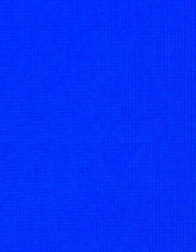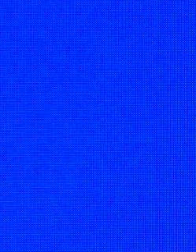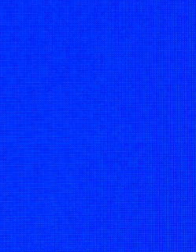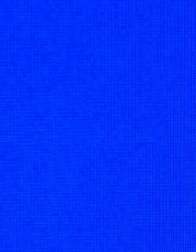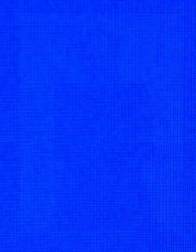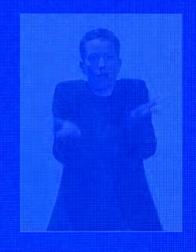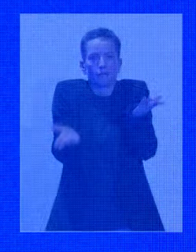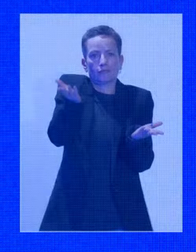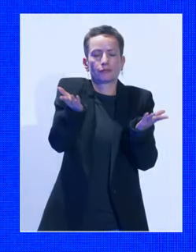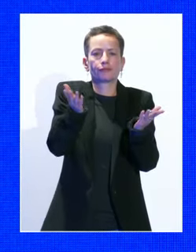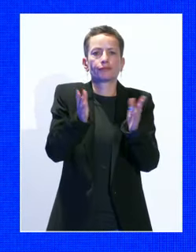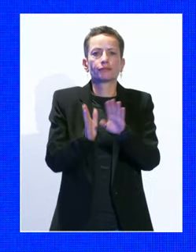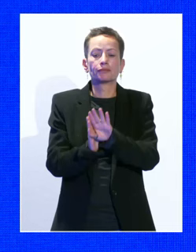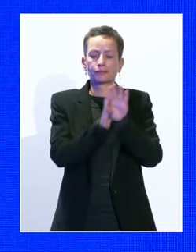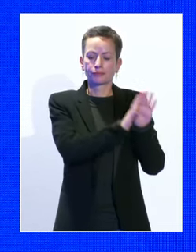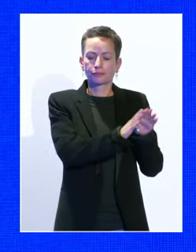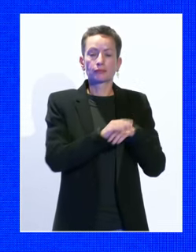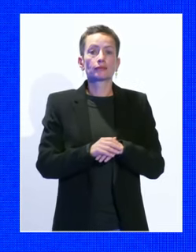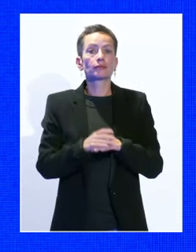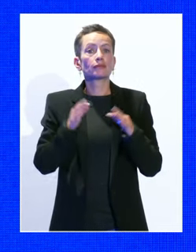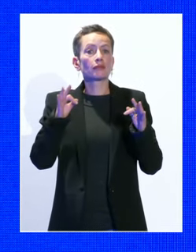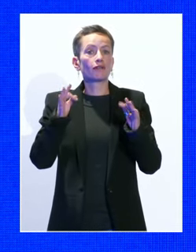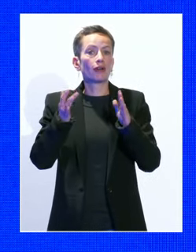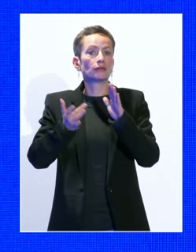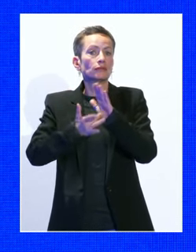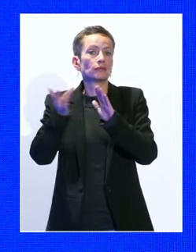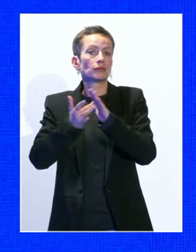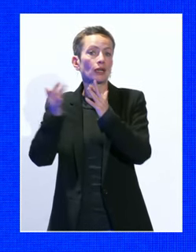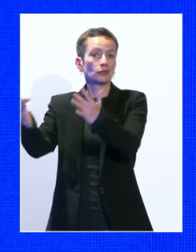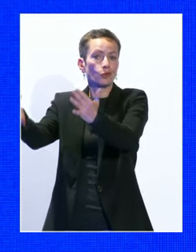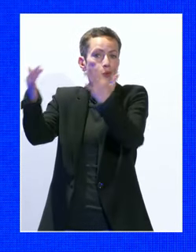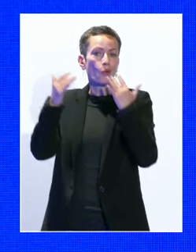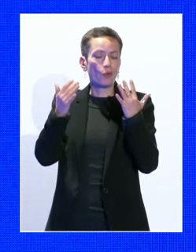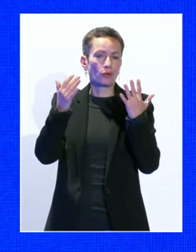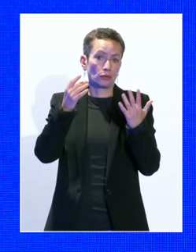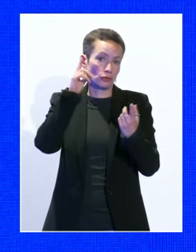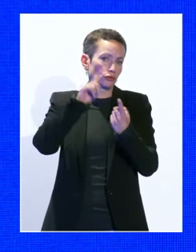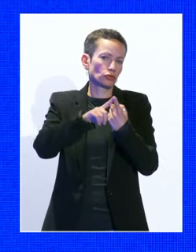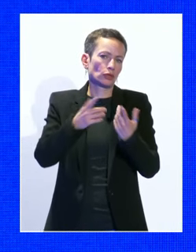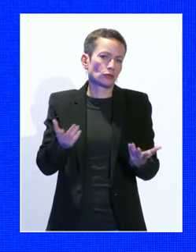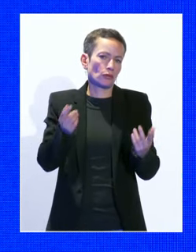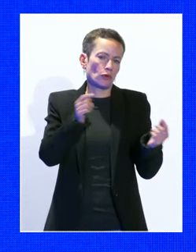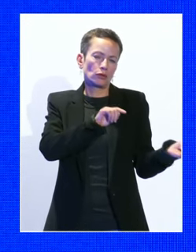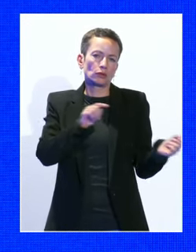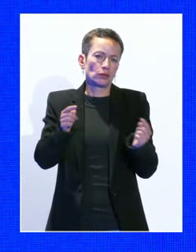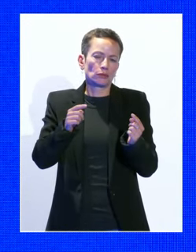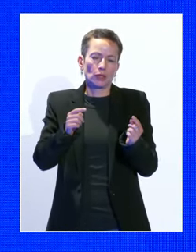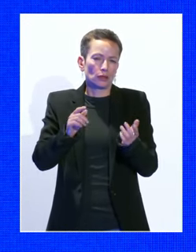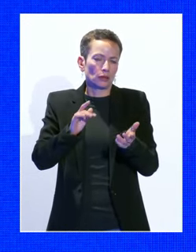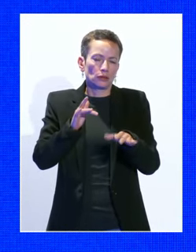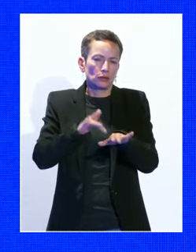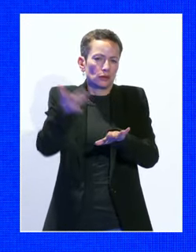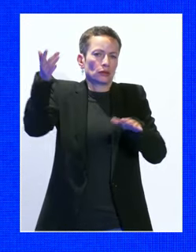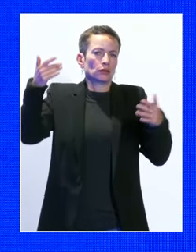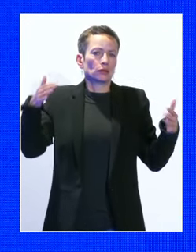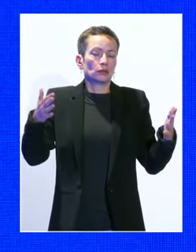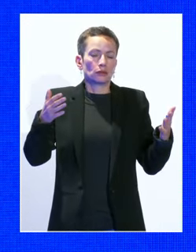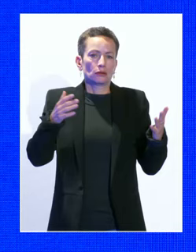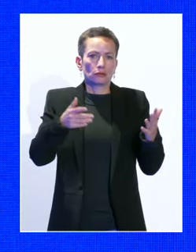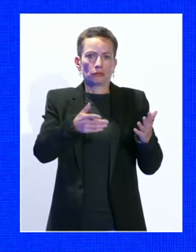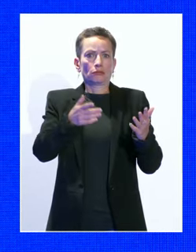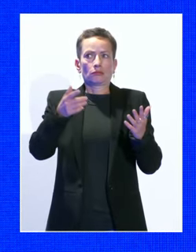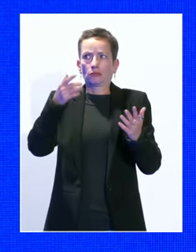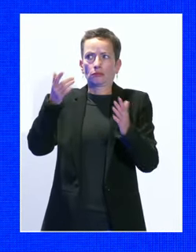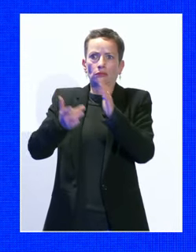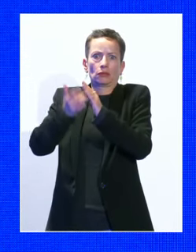de l'immigration, qui est tellement brûlante dans les débats et qui devient obsessionnelle,